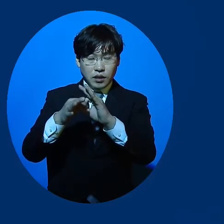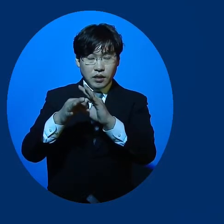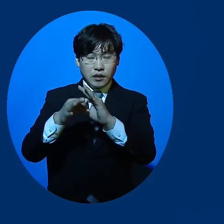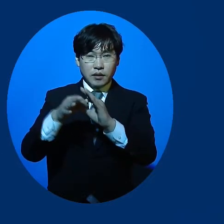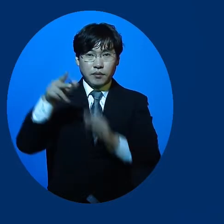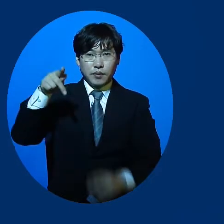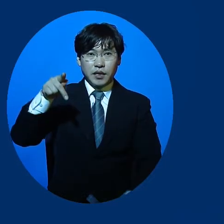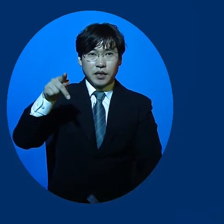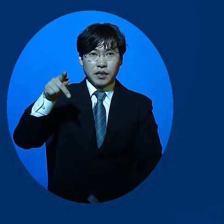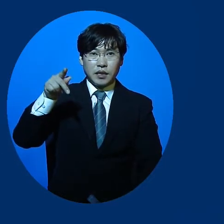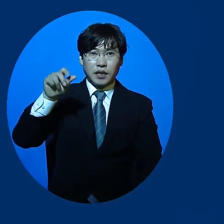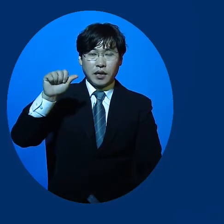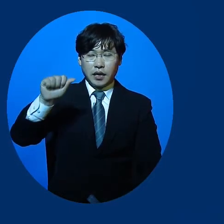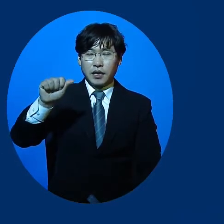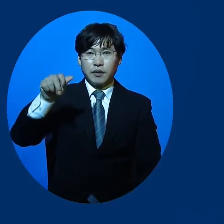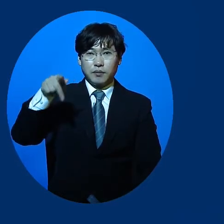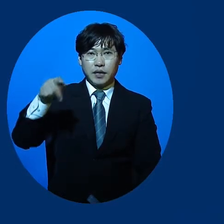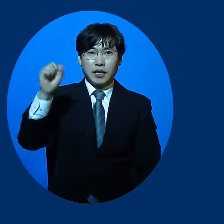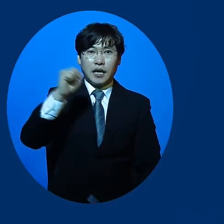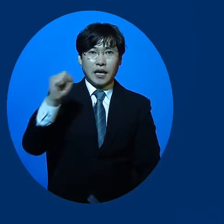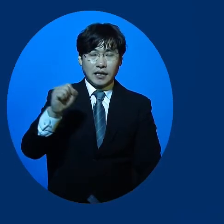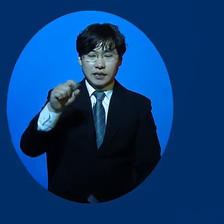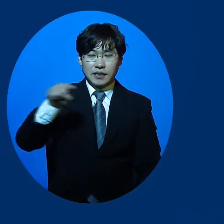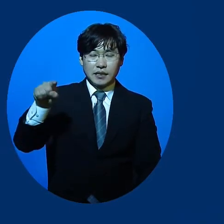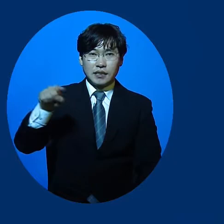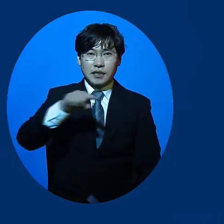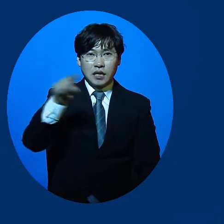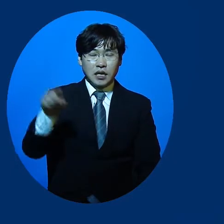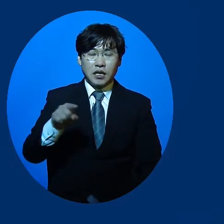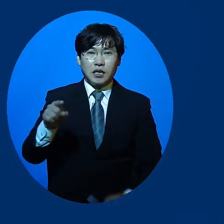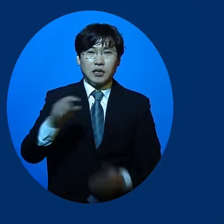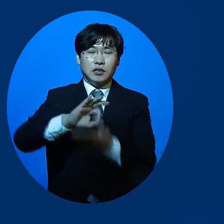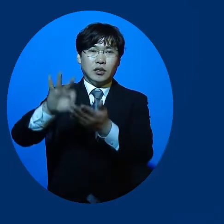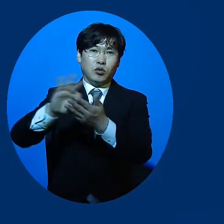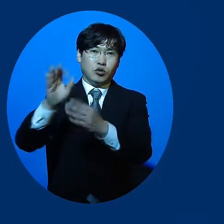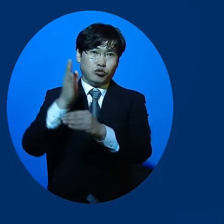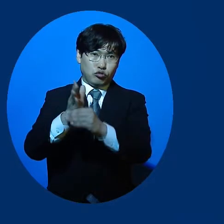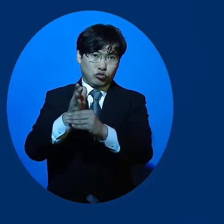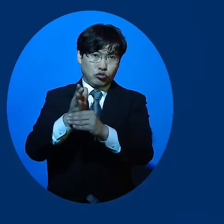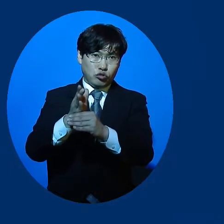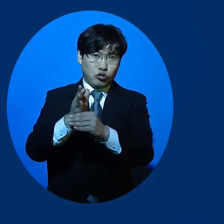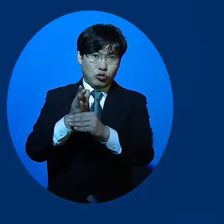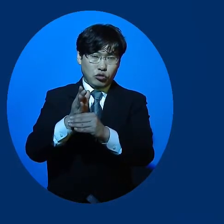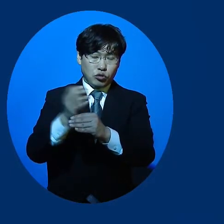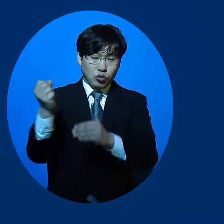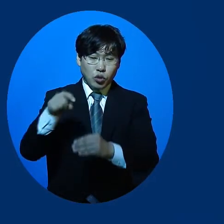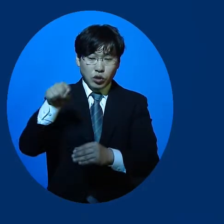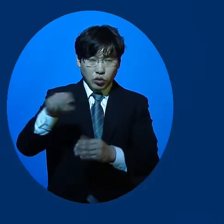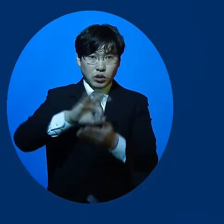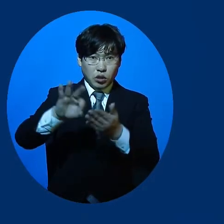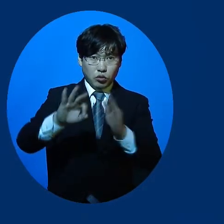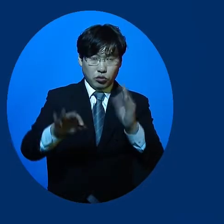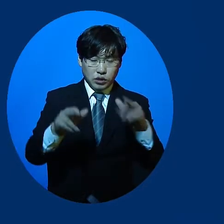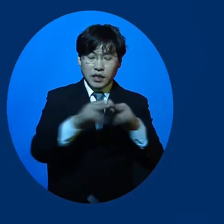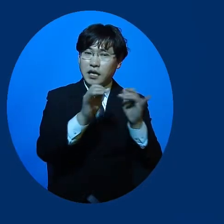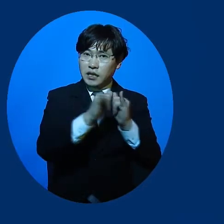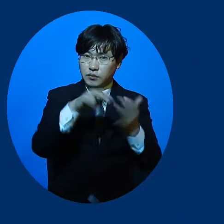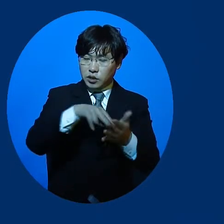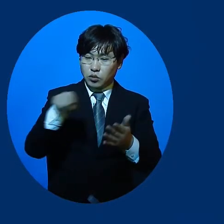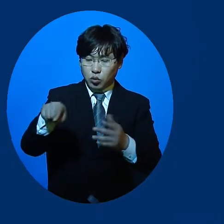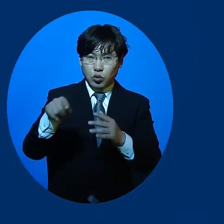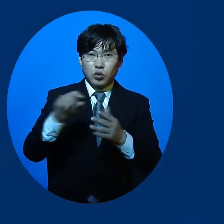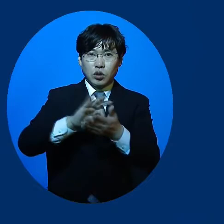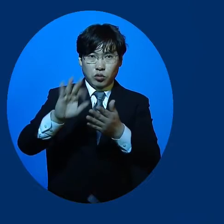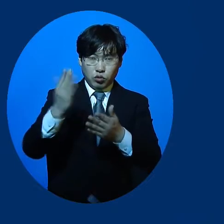도입이 되었는데 이 혼용하고 있습니다. 팝스를 써도 되고 팝스-D를 사용해도 되고 이 혼용하고